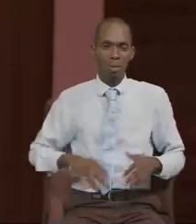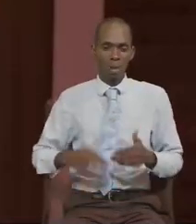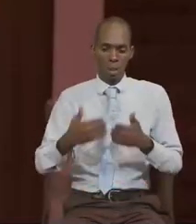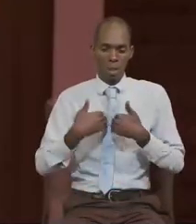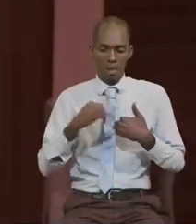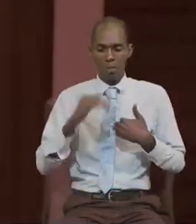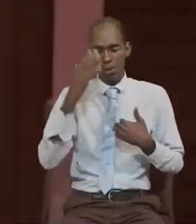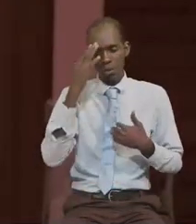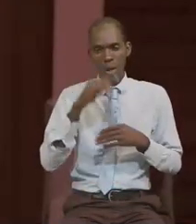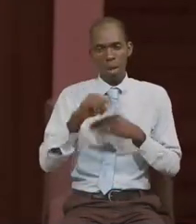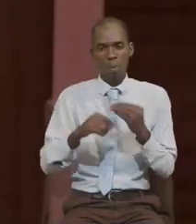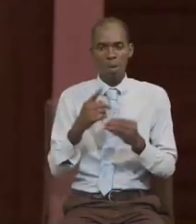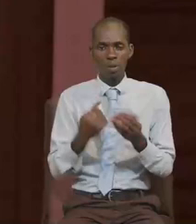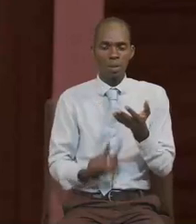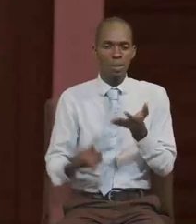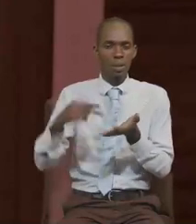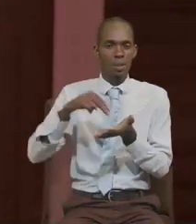résurrection de Christ,